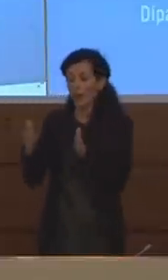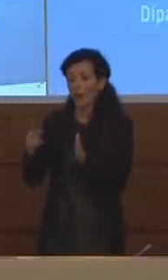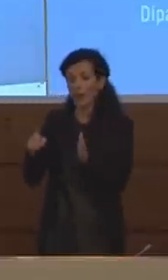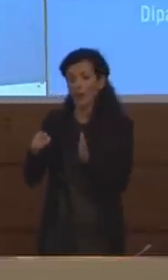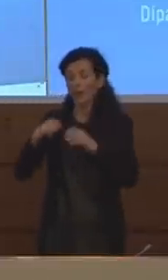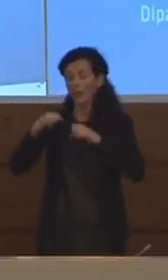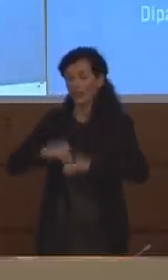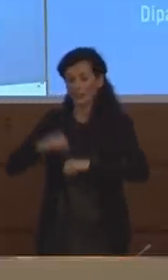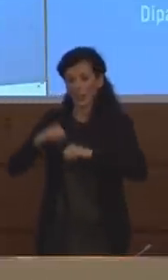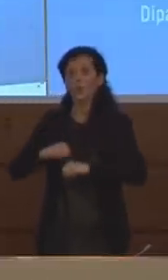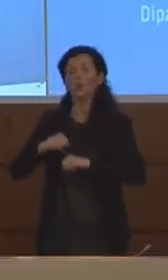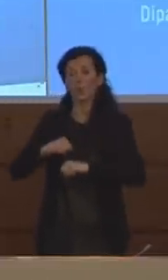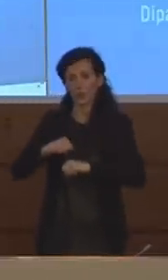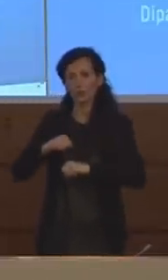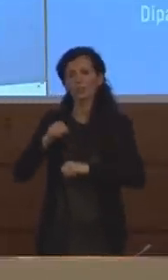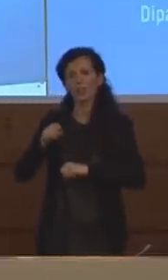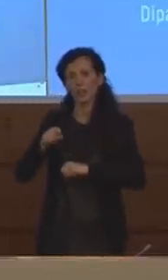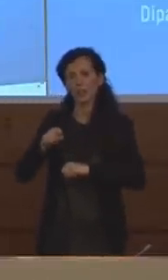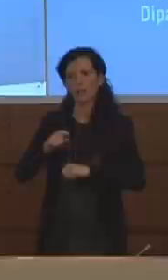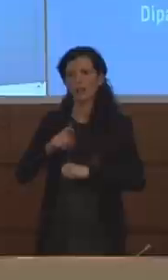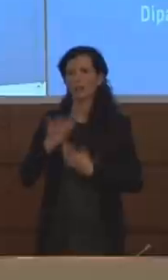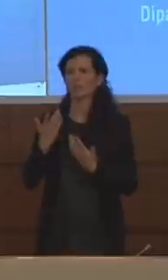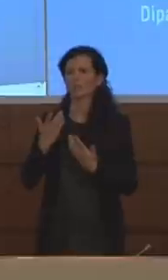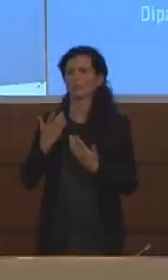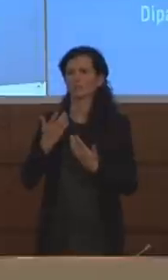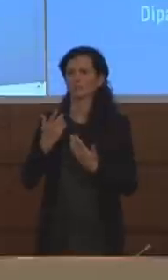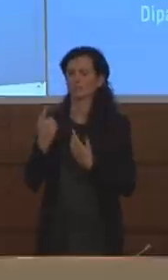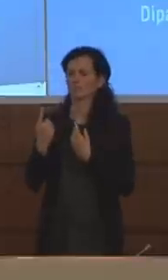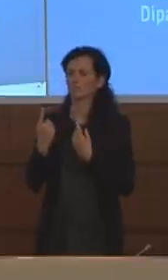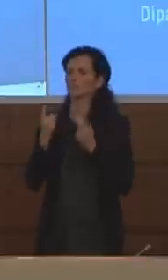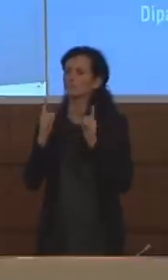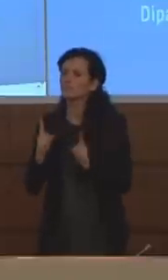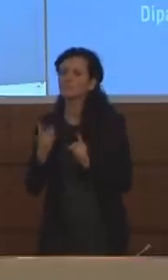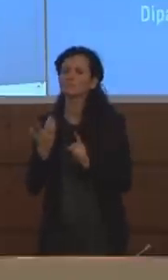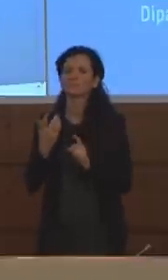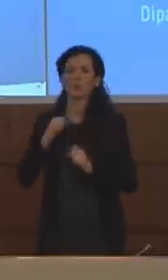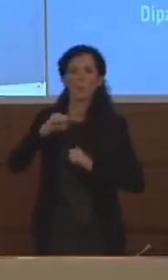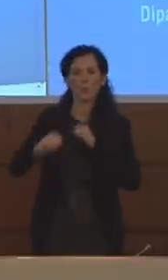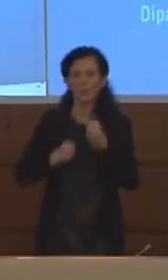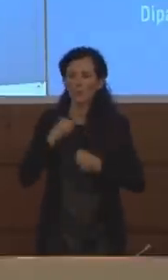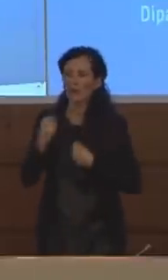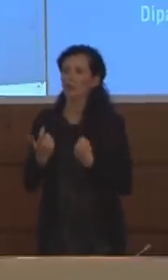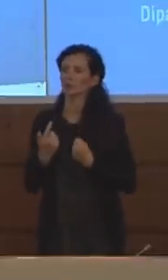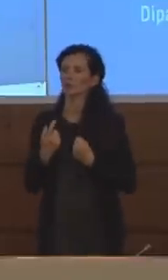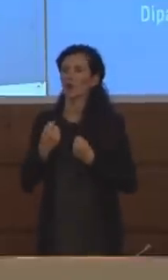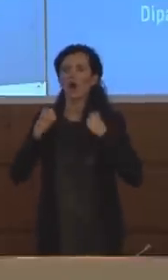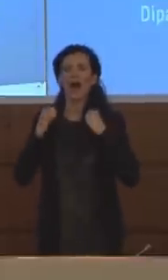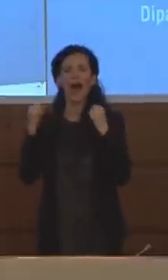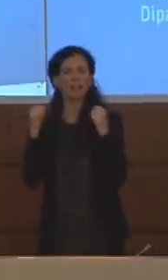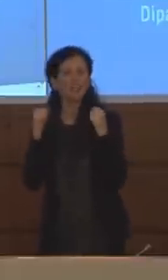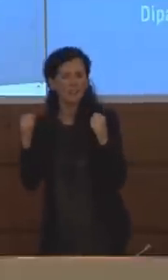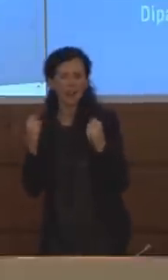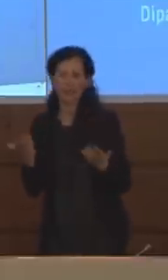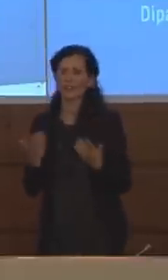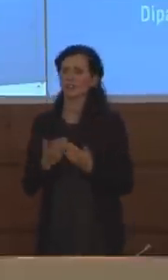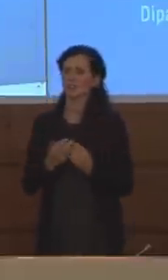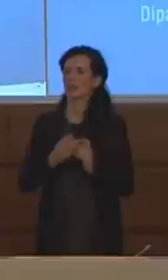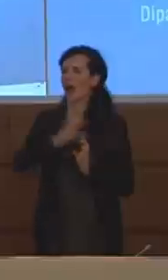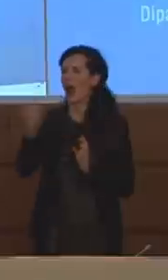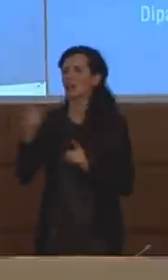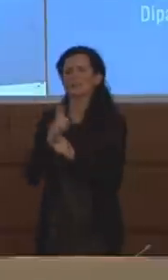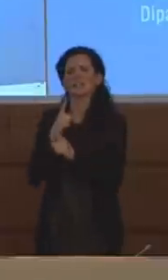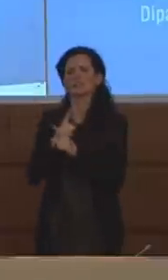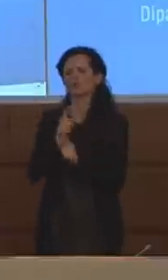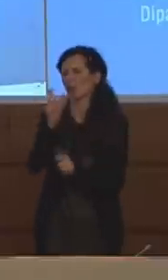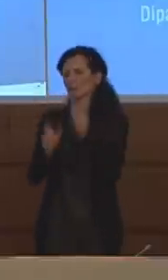anche a che fare con la col movimento con la possibilità dell'attività fisica con altri tipi di esigenze che